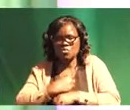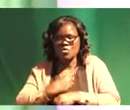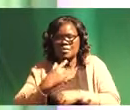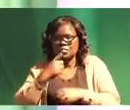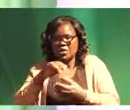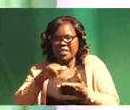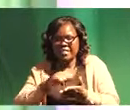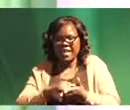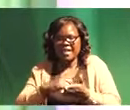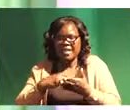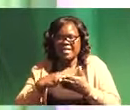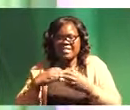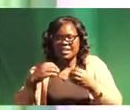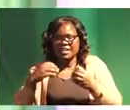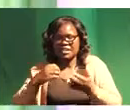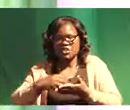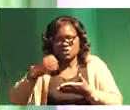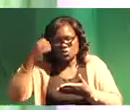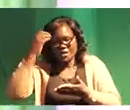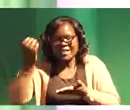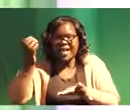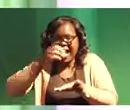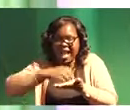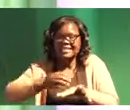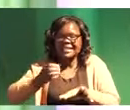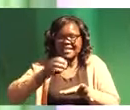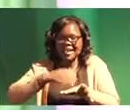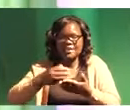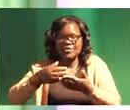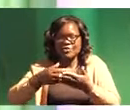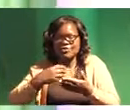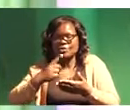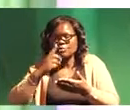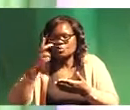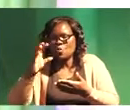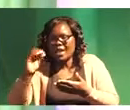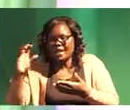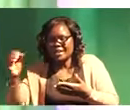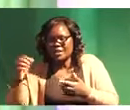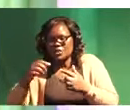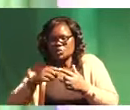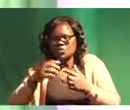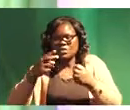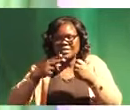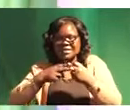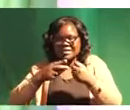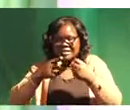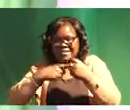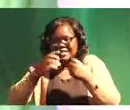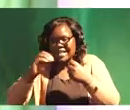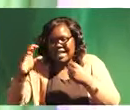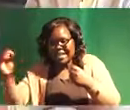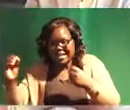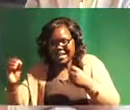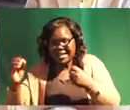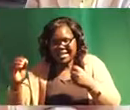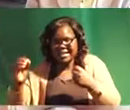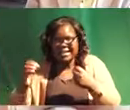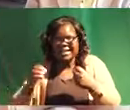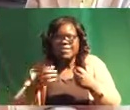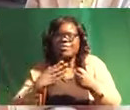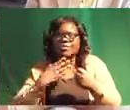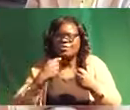Nimeambiwa wanafunzi wameongezeka kutoka 200 mpaka 600. Mimi